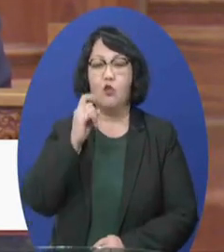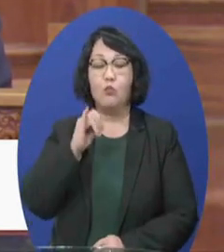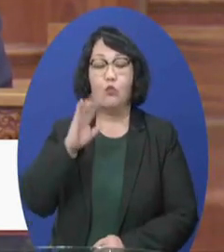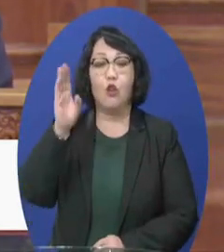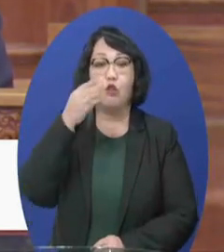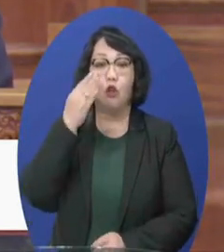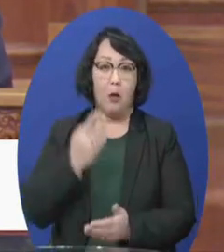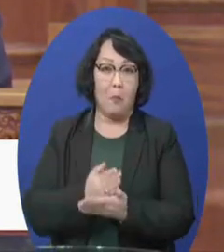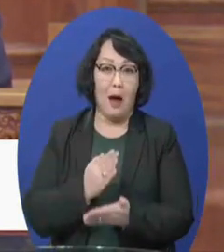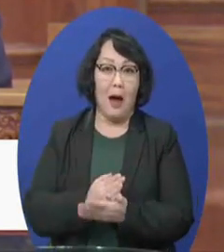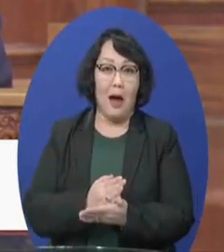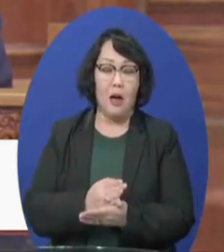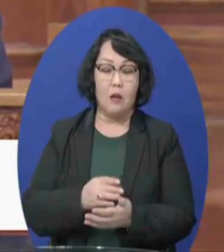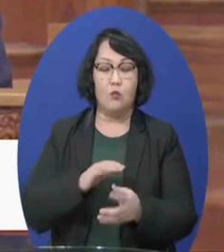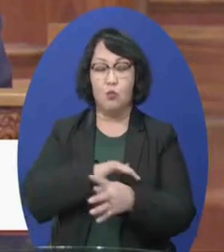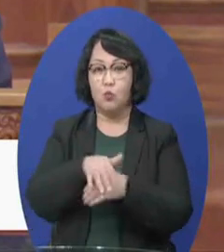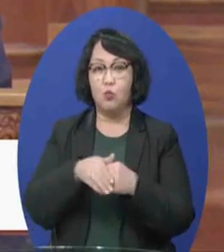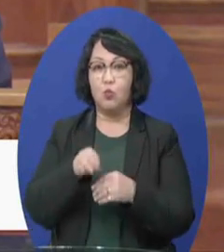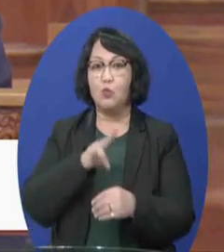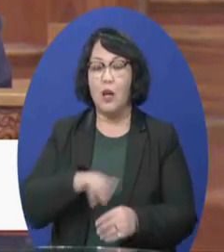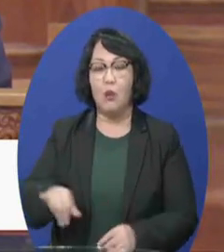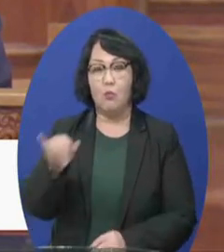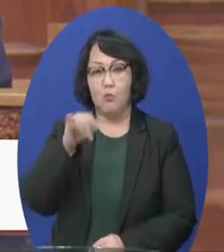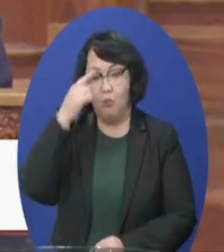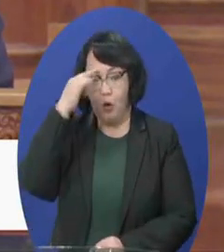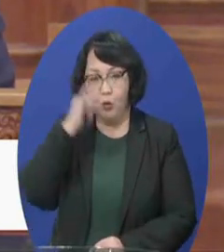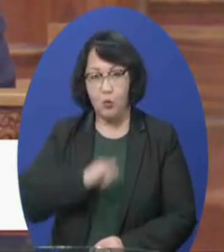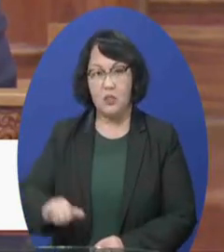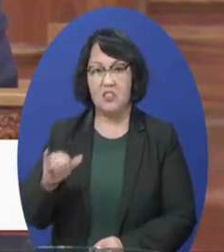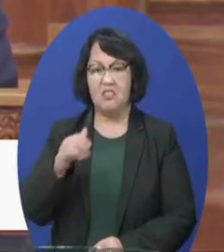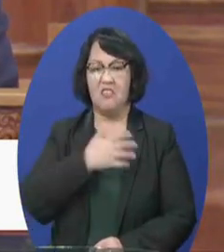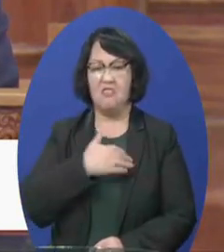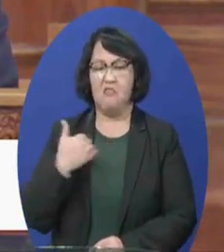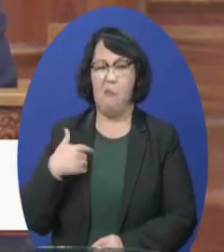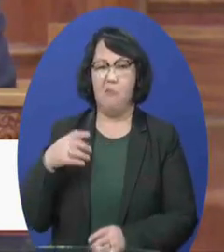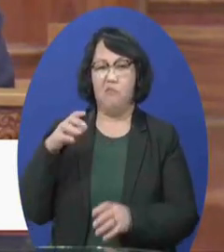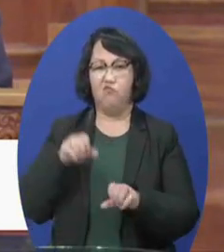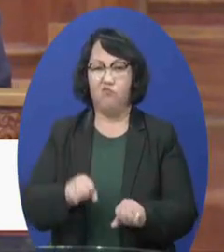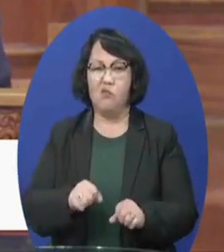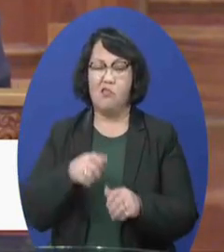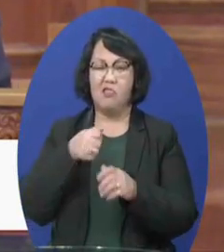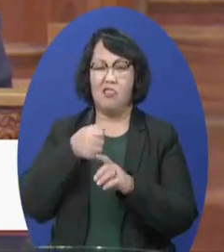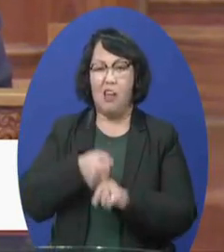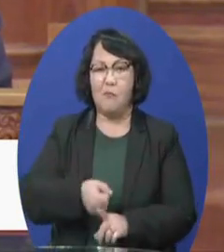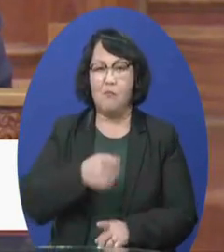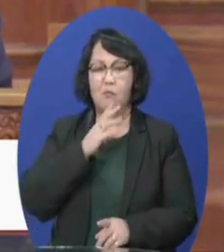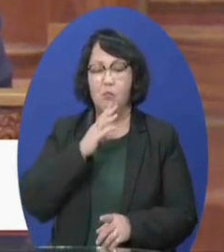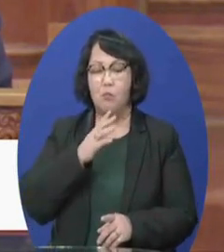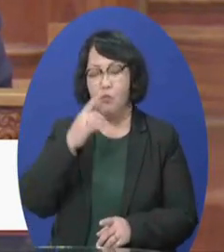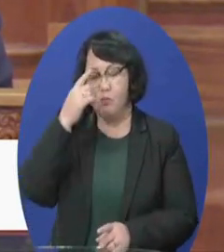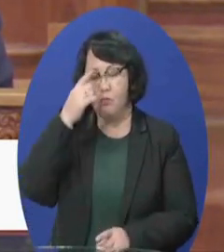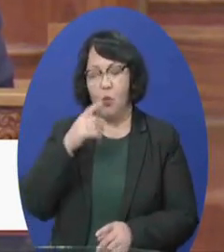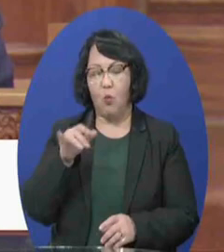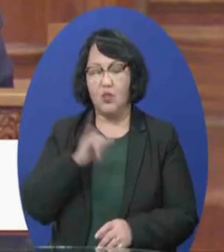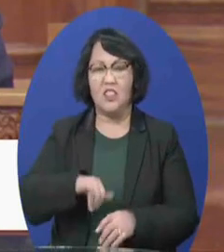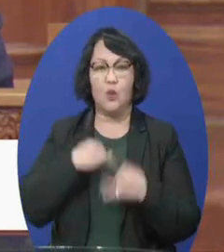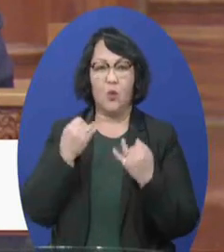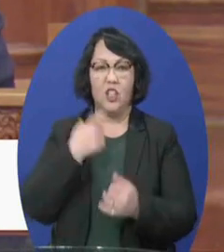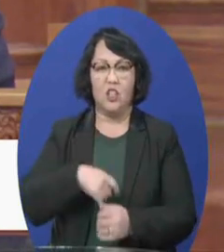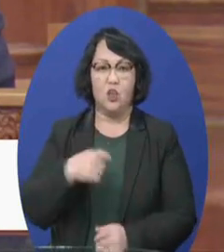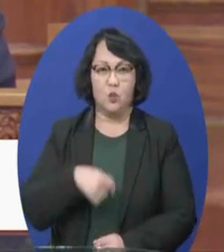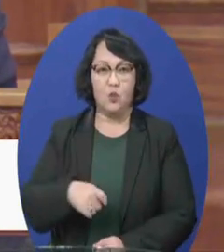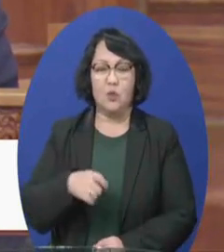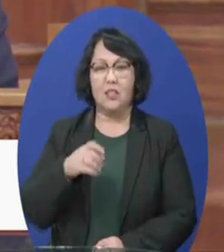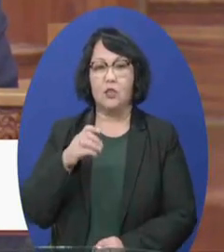байна. Тусгаар Монгол улсыг эзэгнэн дарлах гэсэн тодорхой бүдгэлэл бүр тодорхой хэлэх юм бол улсын хурлын гишүүн ерөнхий сайд